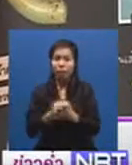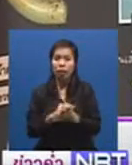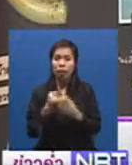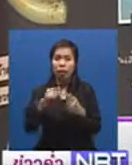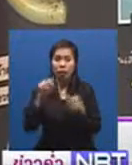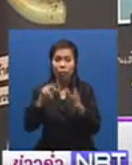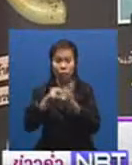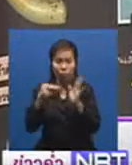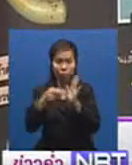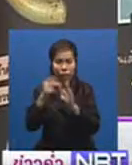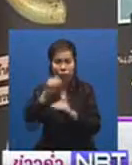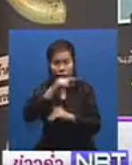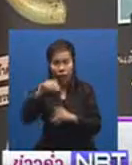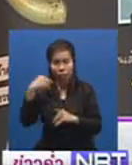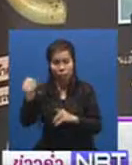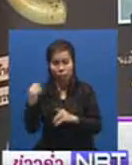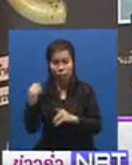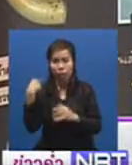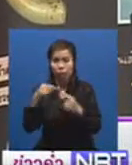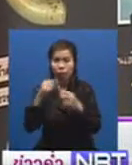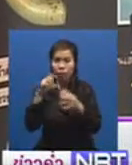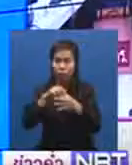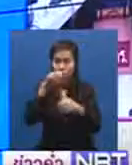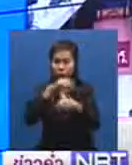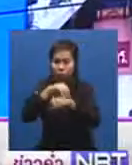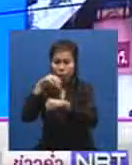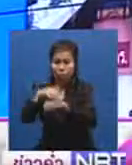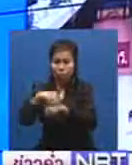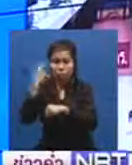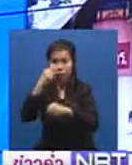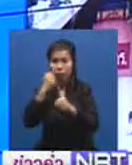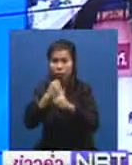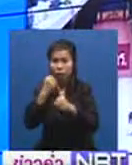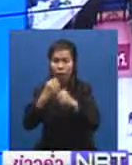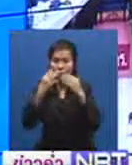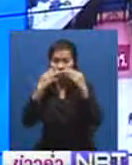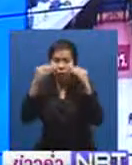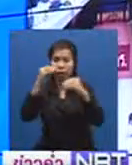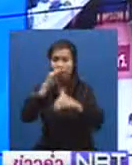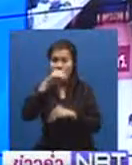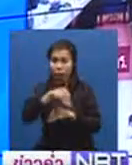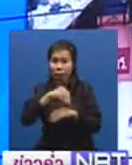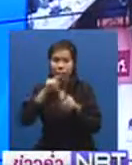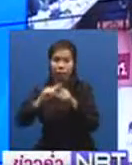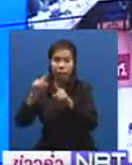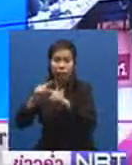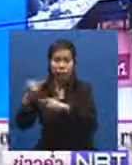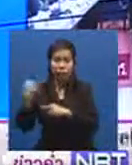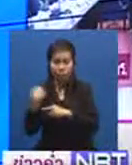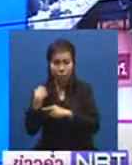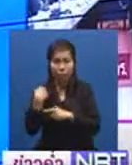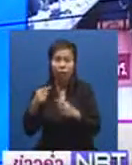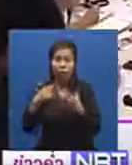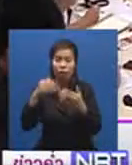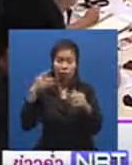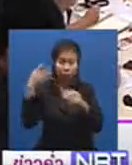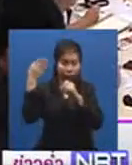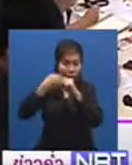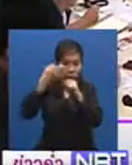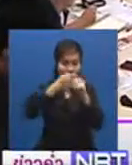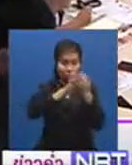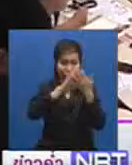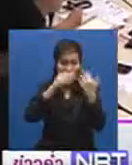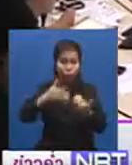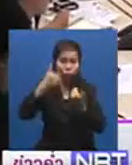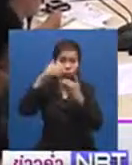วดีโอคอนเฟอเรนกำหนดมาตรการปราบปรามกระบวนการค้างาช้างจากแอฟริกาเข้ามาในประเทศไทยและส่งออกไปยังต่างประเทศตาม